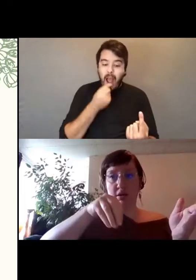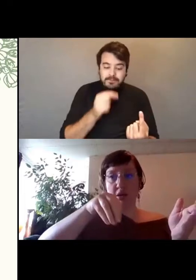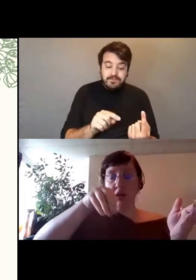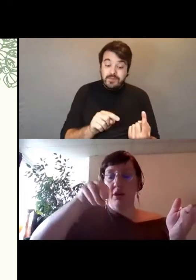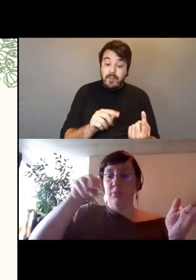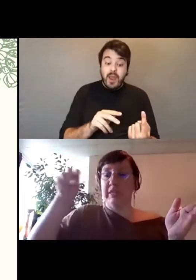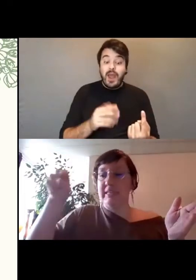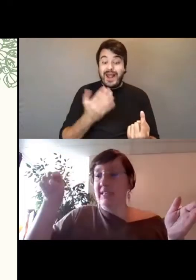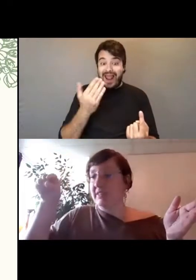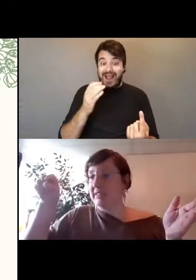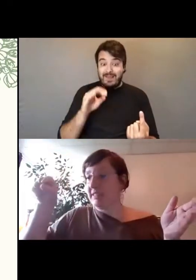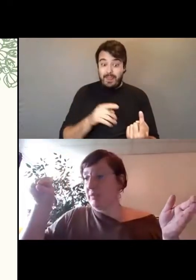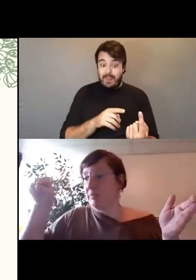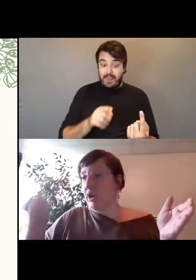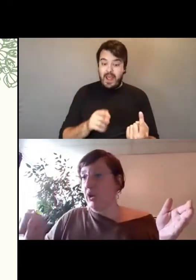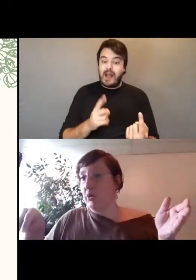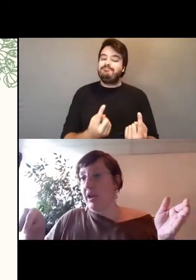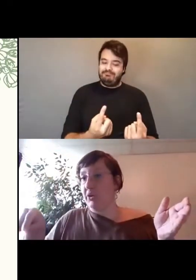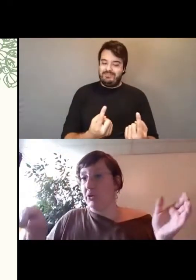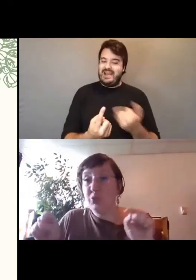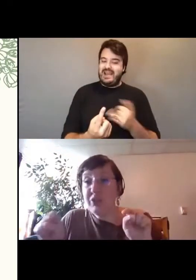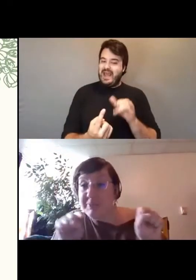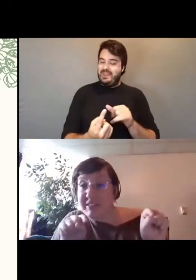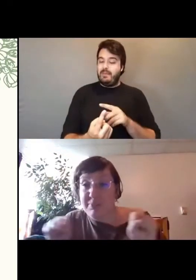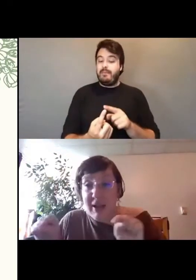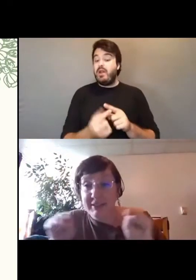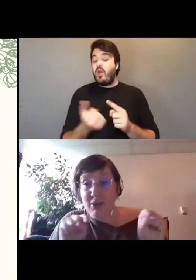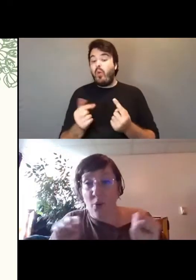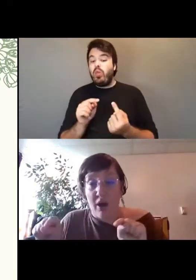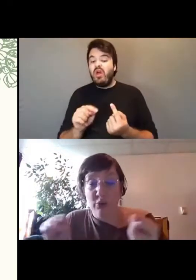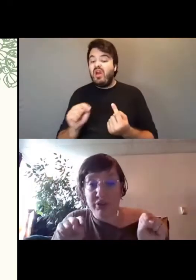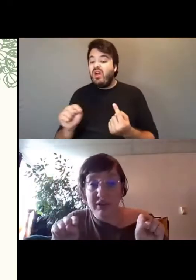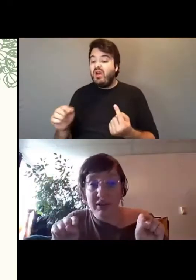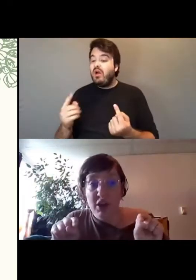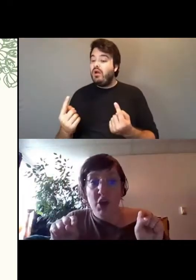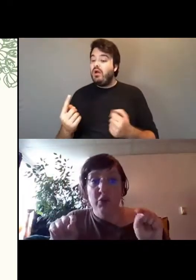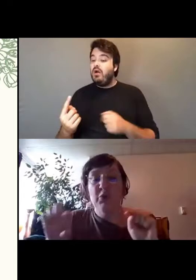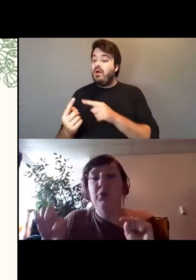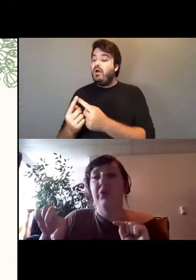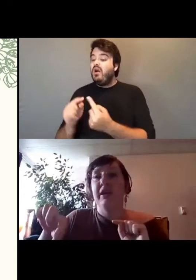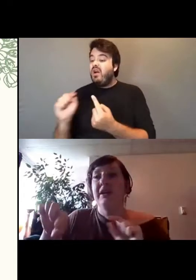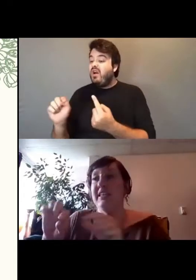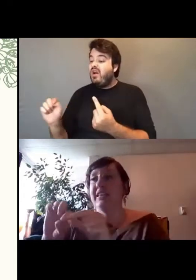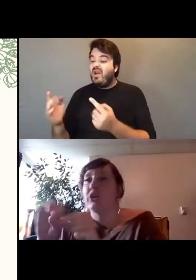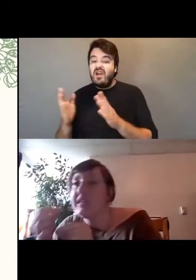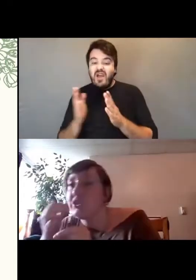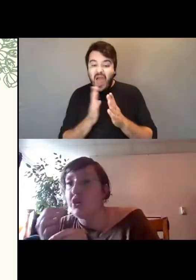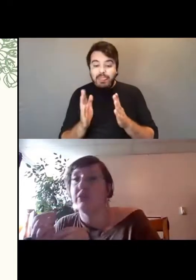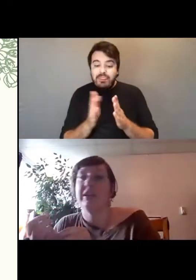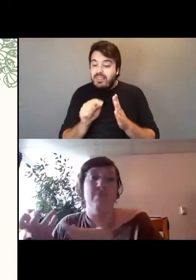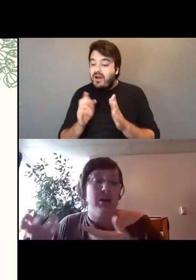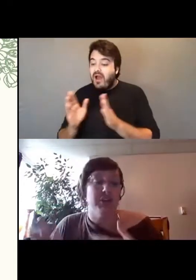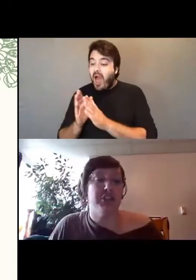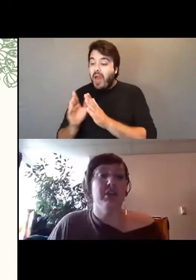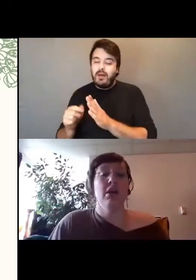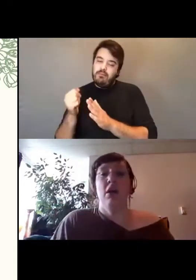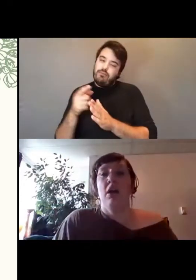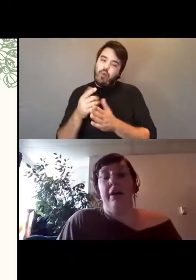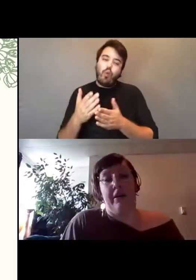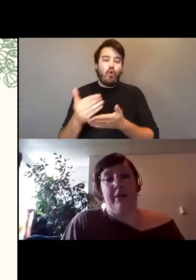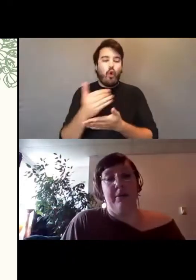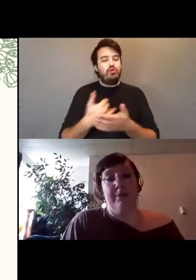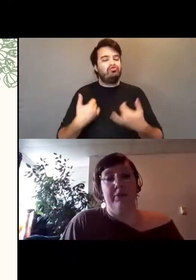plant là, puis 15 à 20 cm plus tard, un plant là. Puis tous les petits plants qui sont entre, vous pouvez les cueillir jeunes, les